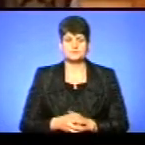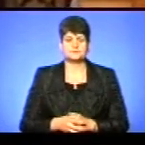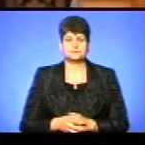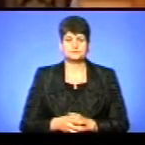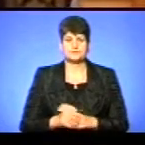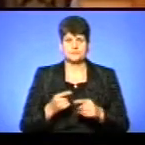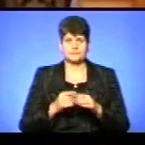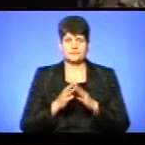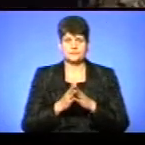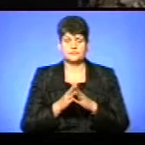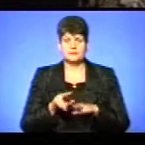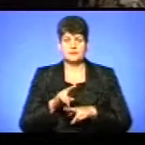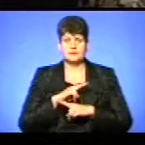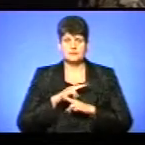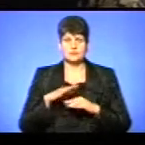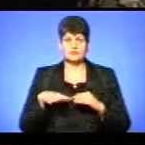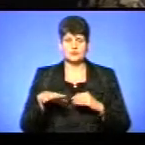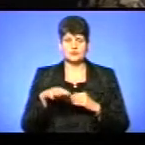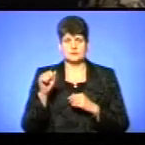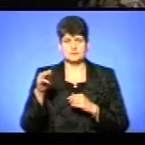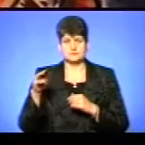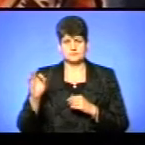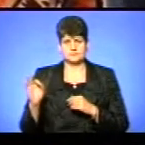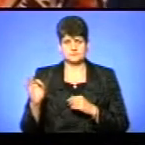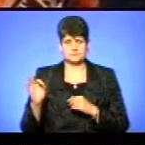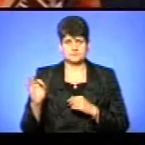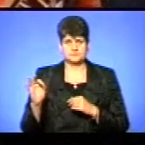Це молебень за загиблих в зоні бойових дій бійців.